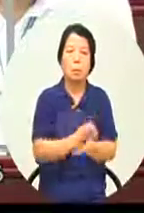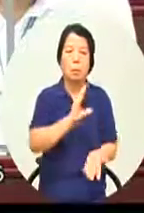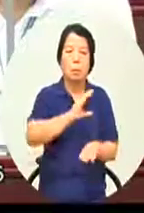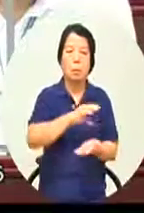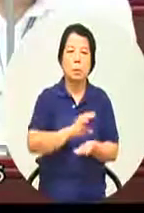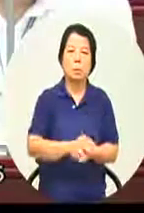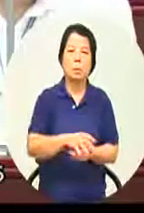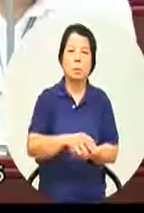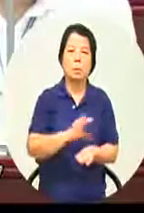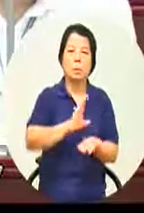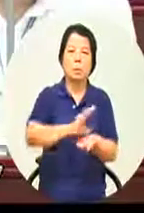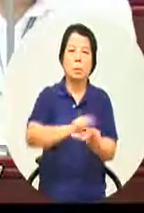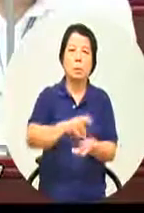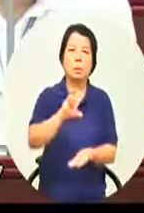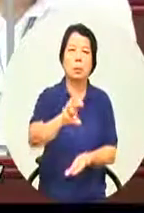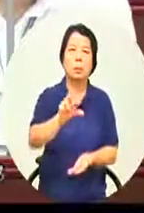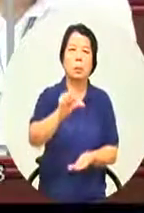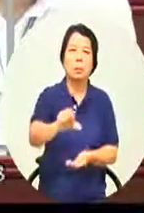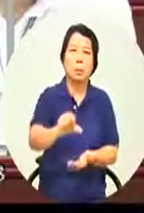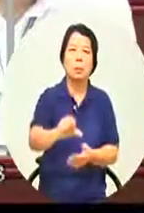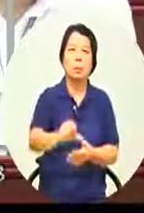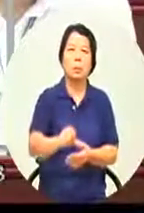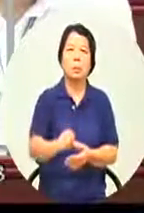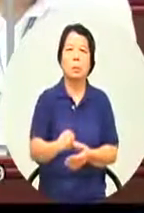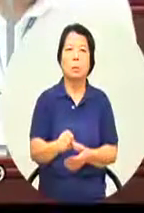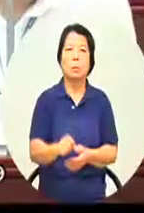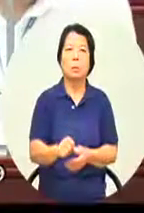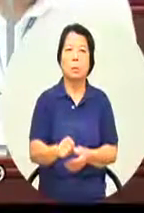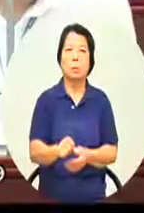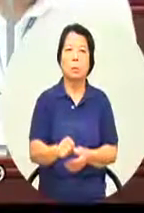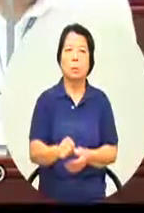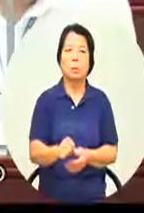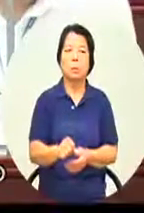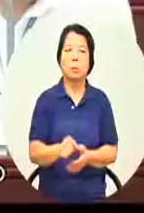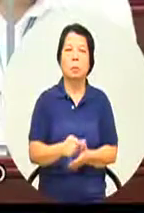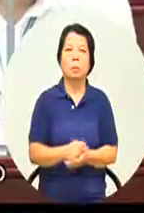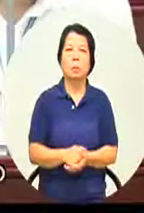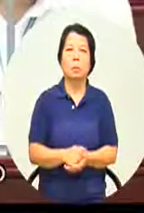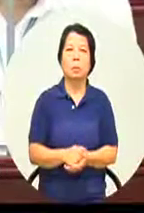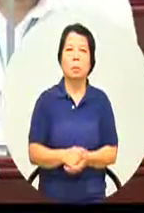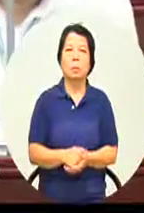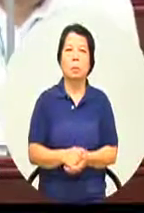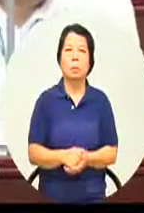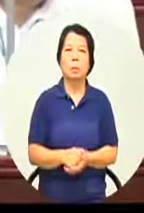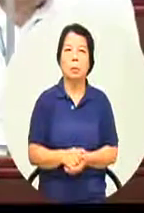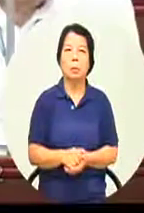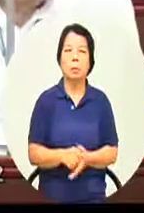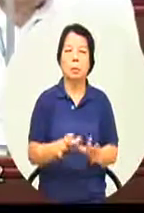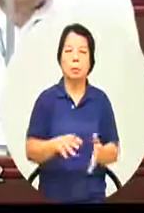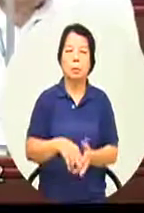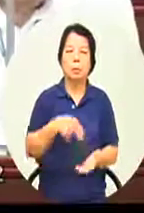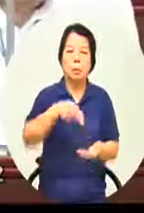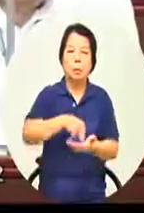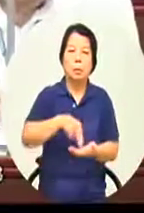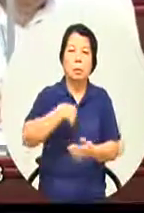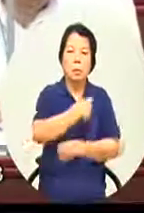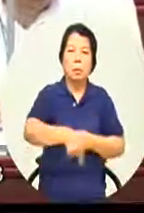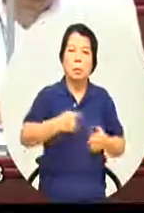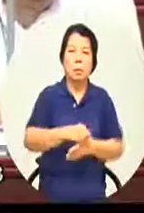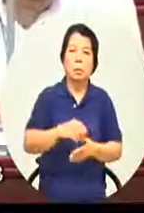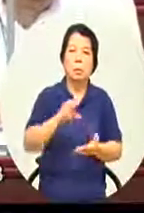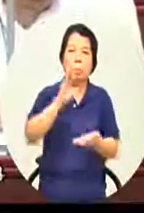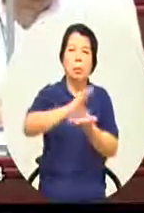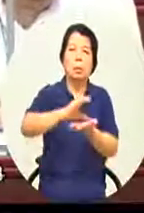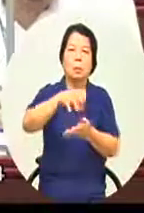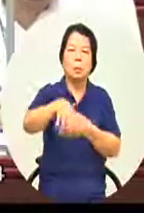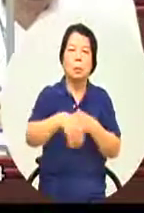供85格的小车。这是在公有停车场这个部分呢哈。那么立体停车场这个部分呢，因为我们目前也在